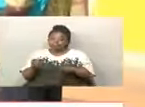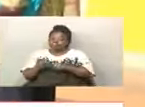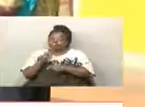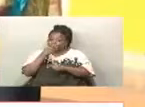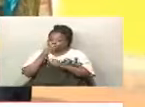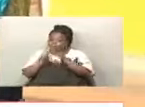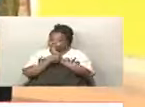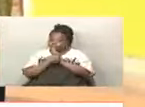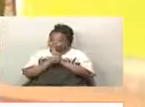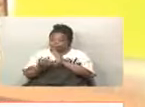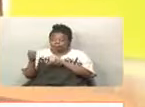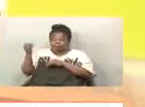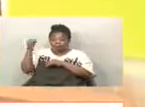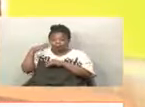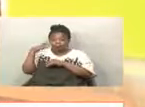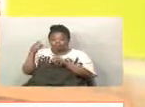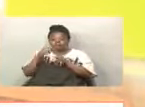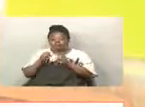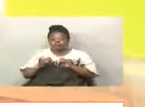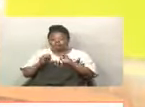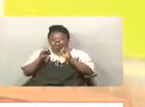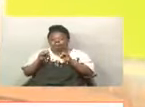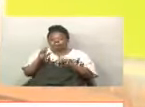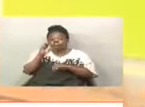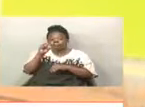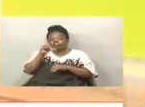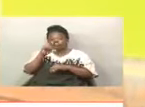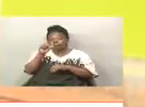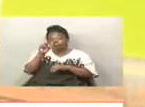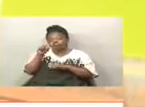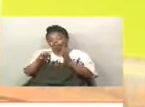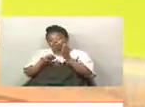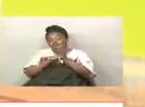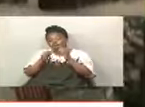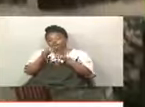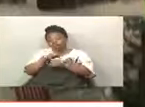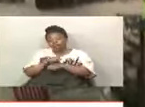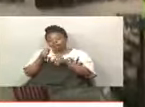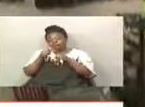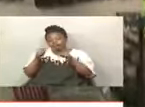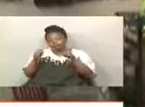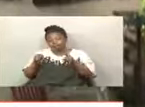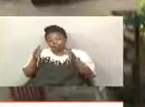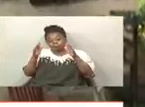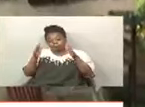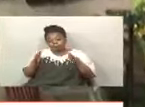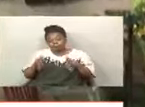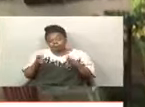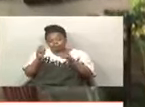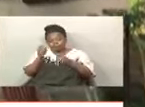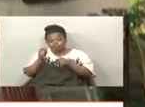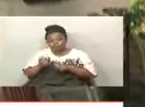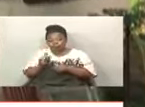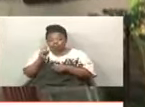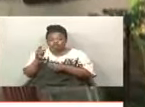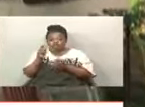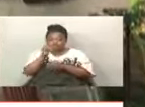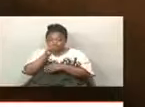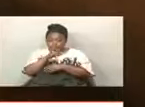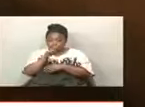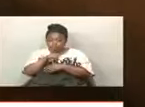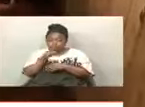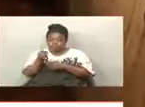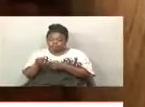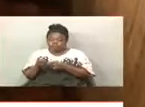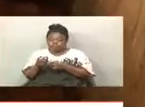mukugu mu byamasannyalaze okuva ku ttendekero erya Elgon Technical School. Yatandikawo Bego Family Farm nga basooka kulonda nkoko